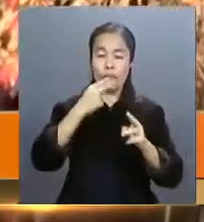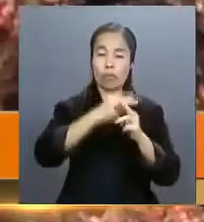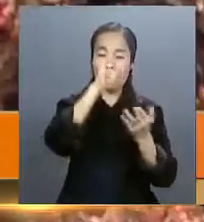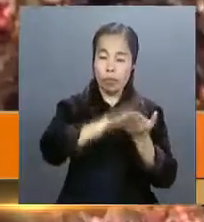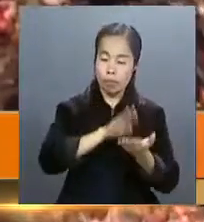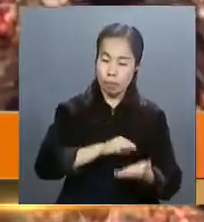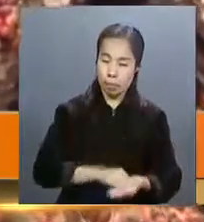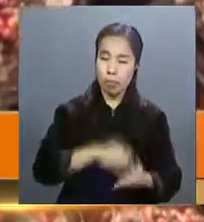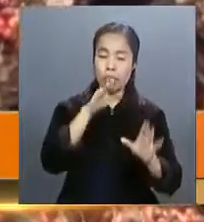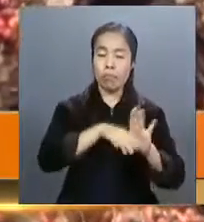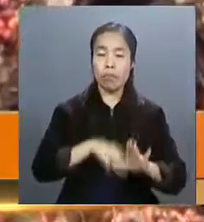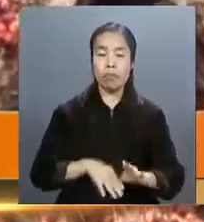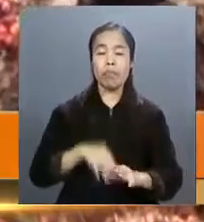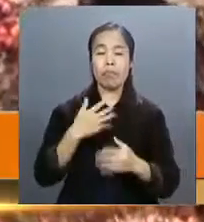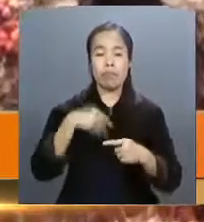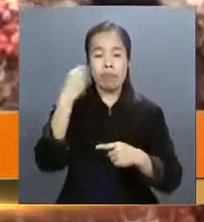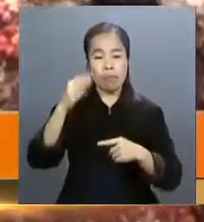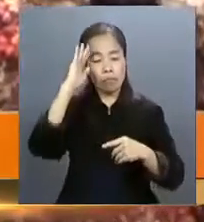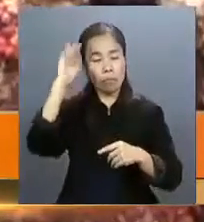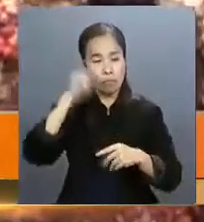รวจและฝ่ายปกครองเฝ้าระวังมากขึ้นด้วย